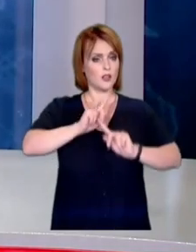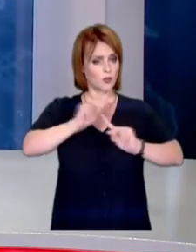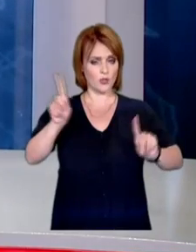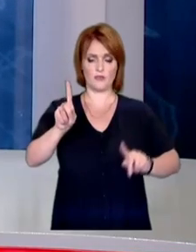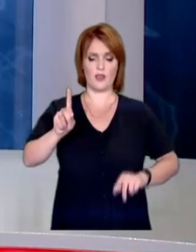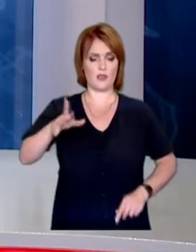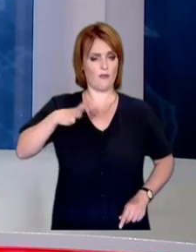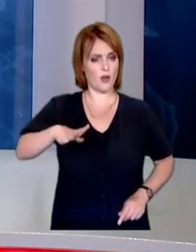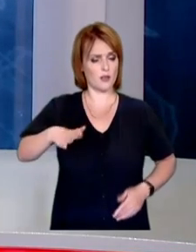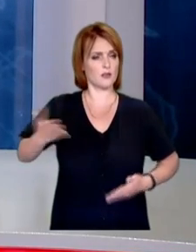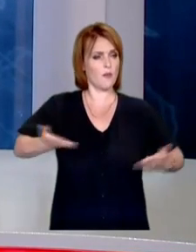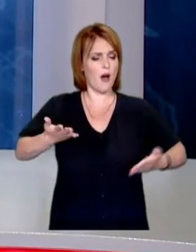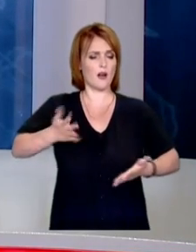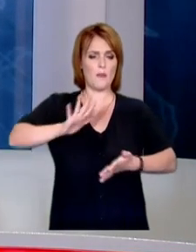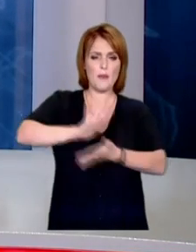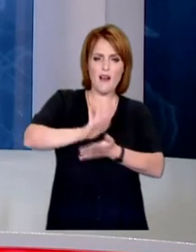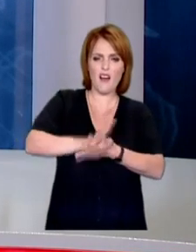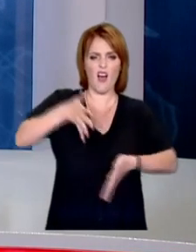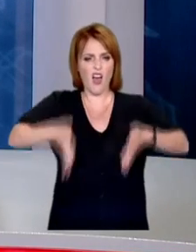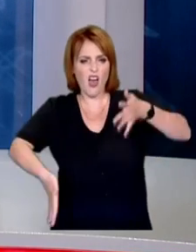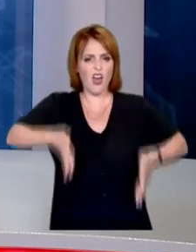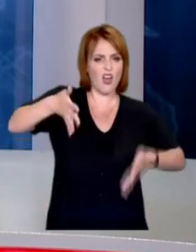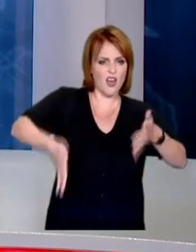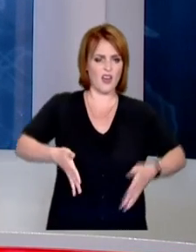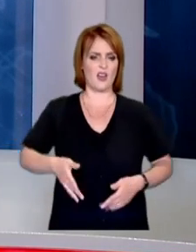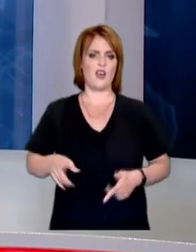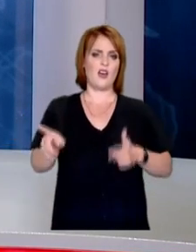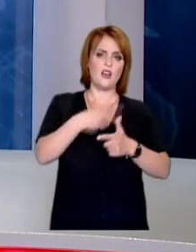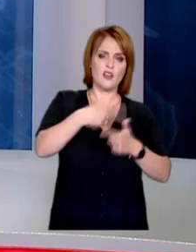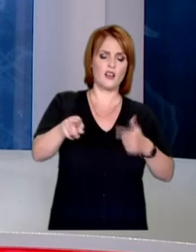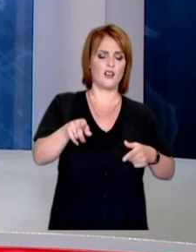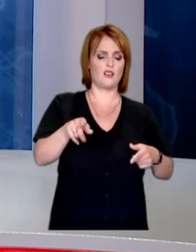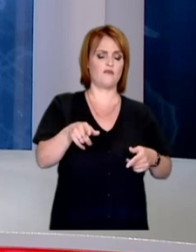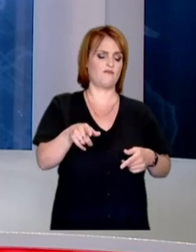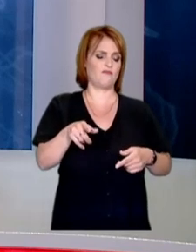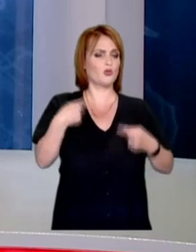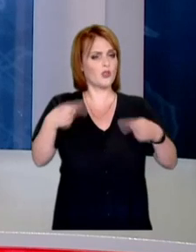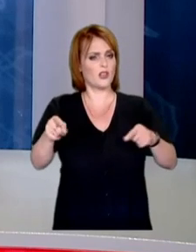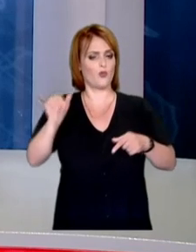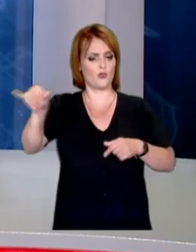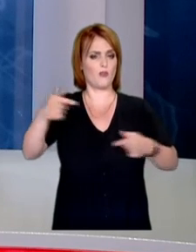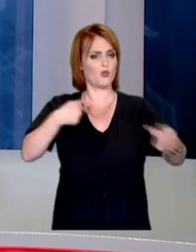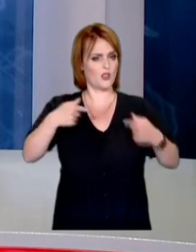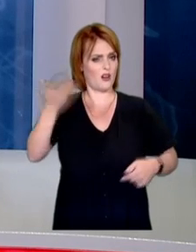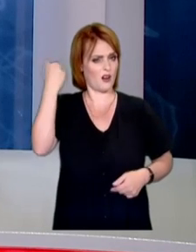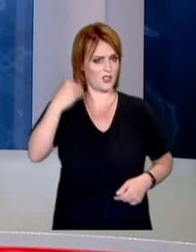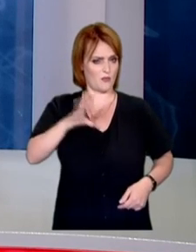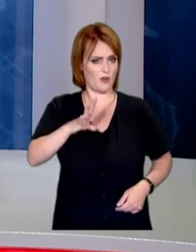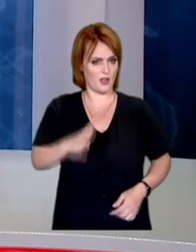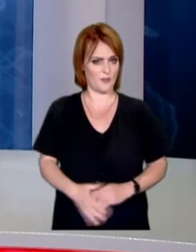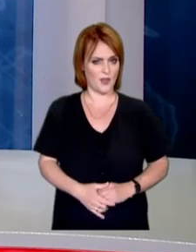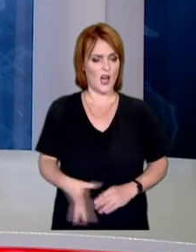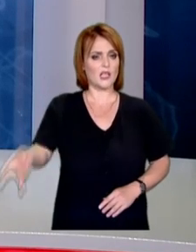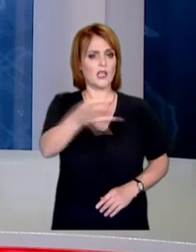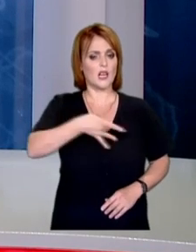Nu mai sunt nevoiți să meargă prin noroi sau să fie duși pe sus atunci când cheamă ambulanța. Vorbim de locuitorii satului Scoreni, raionul